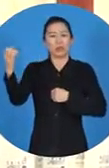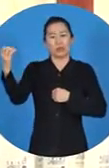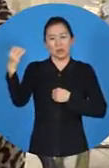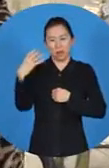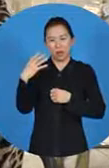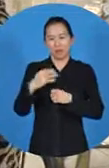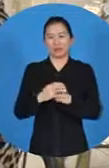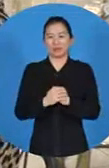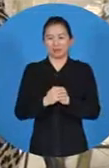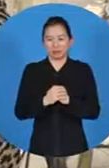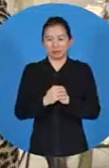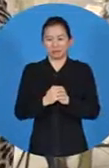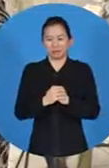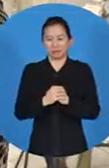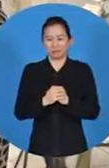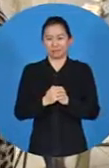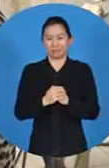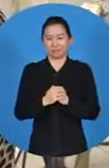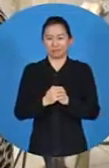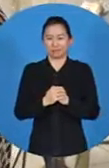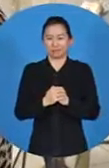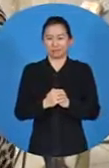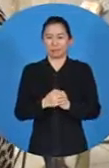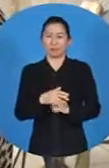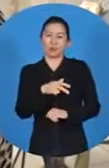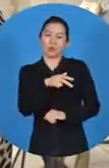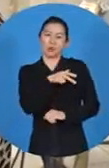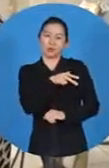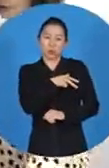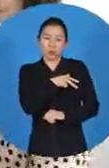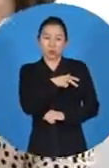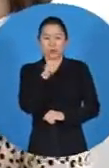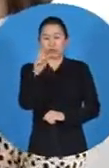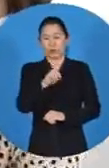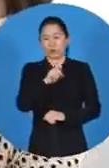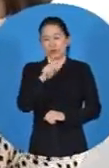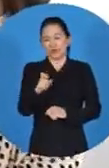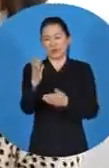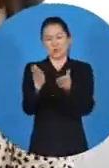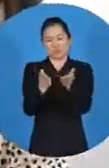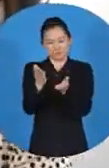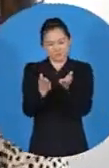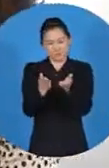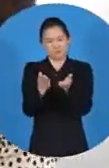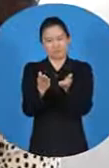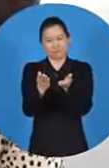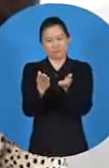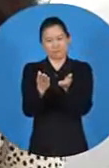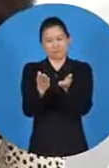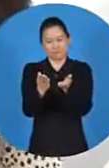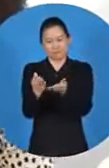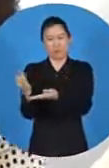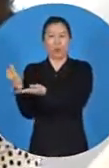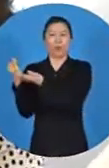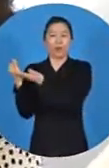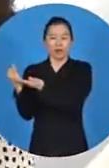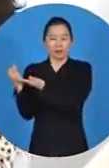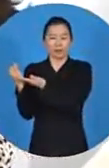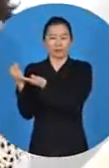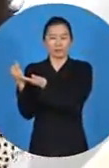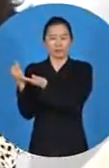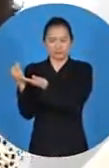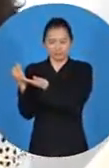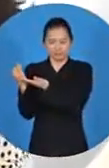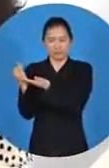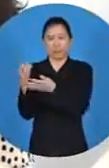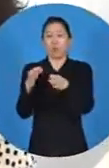ました。 出会いを大切にするお店では10人のスタッフが対応、 その接客にお客さんは惚れ込ん